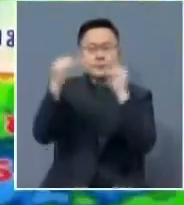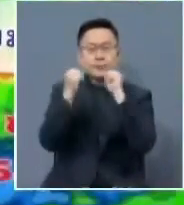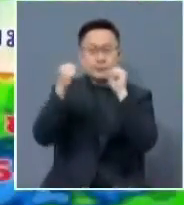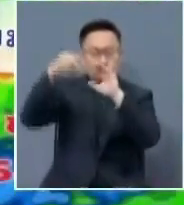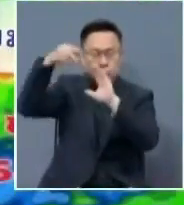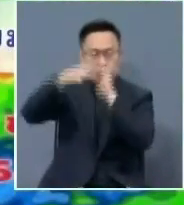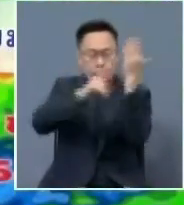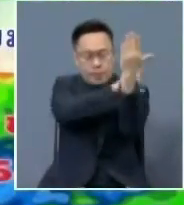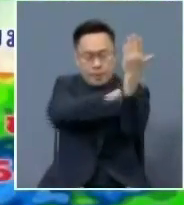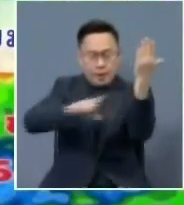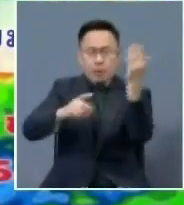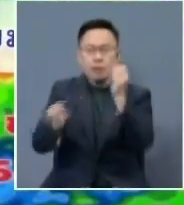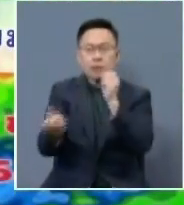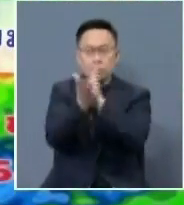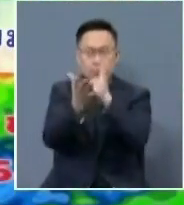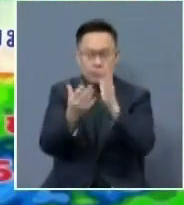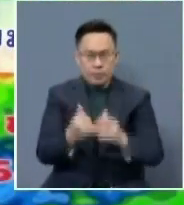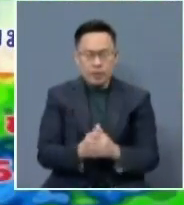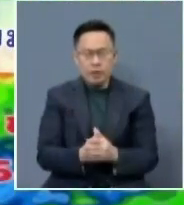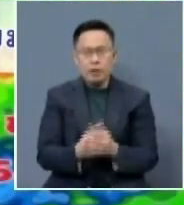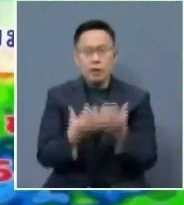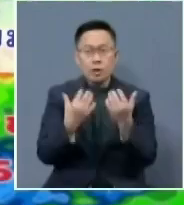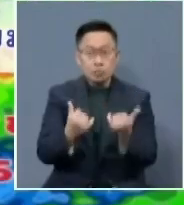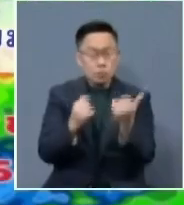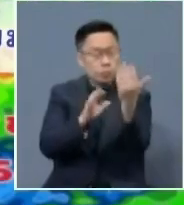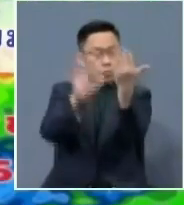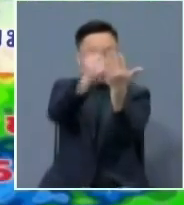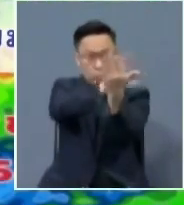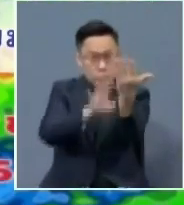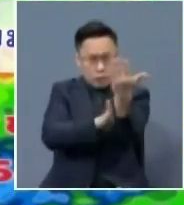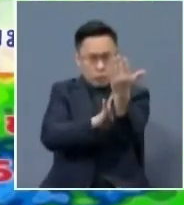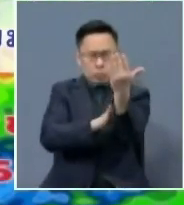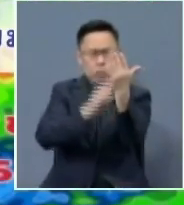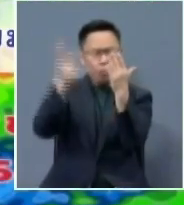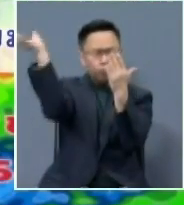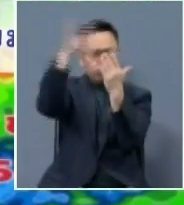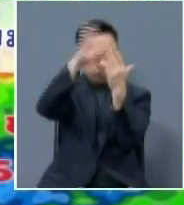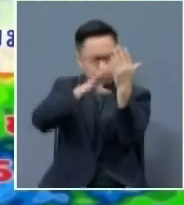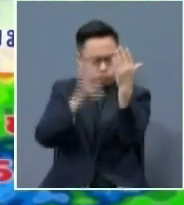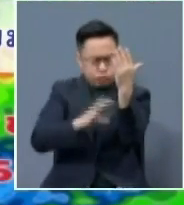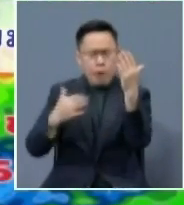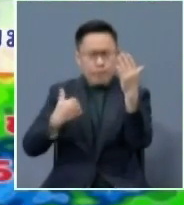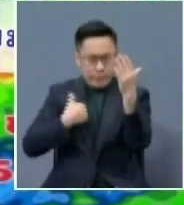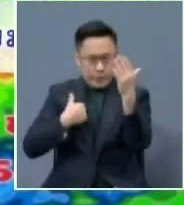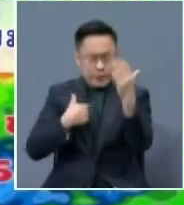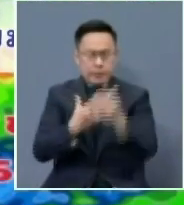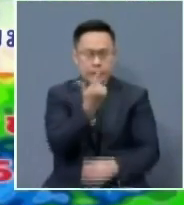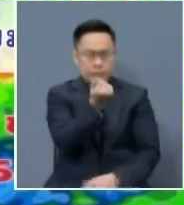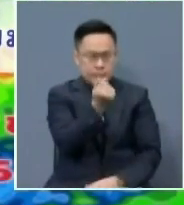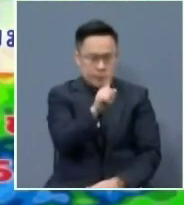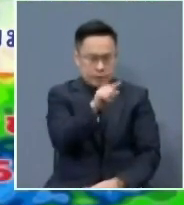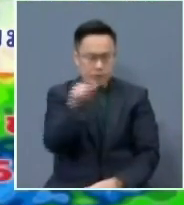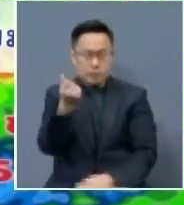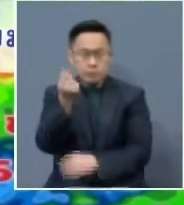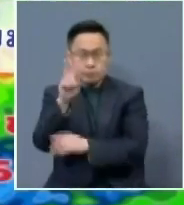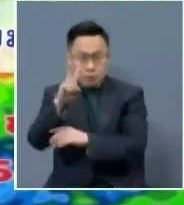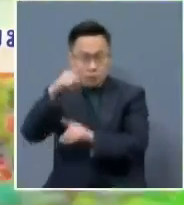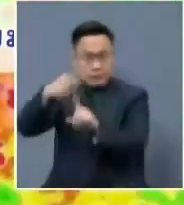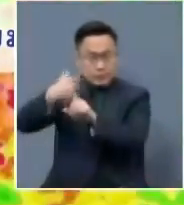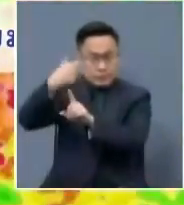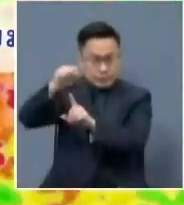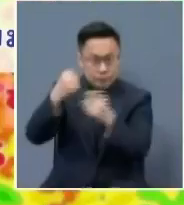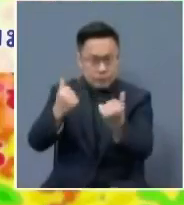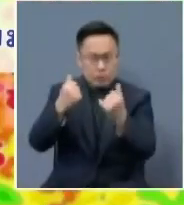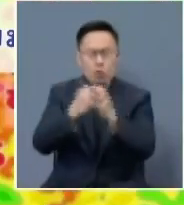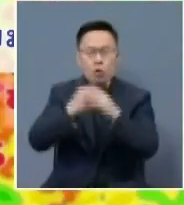วันนี้กันหน่อยค่ะจะเห็นว่าทั่วทุกภาคยังคงมีฝนเยอะอยู่เลยทีเดียวค่ะส่วนในช่วงวันที่11-12ตุลาคมค่ะปริมาณ